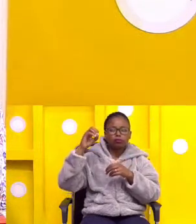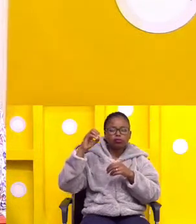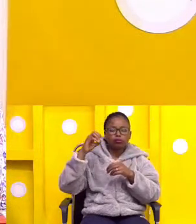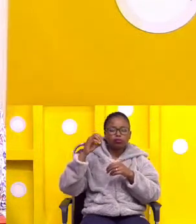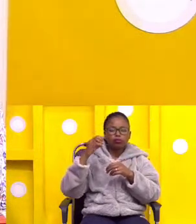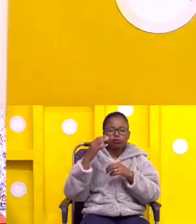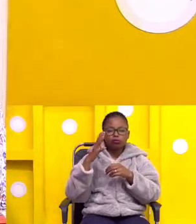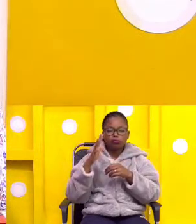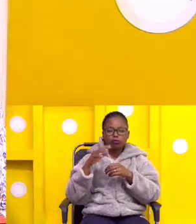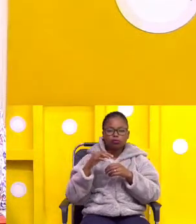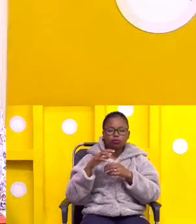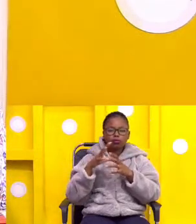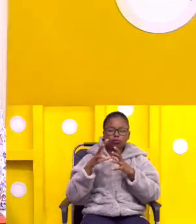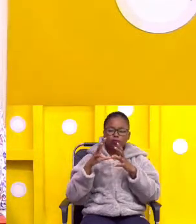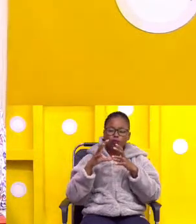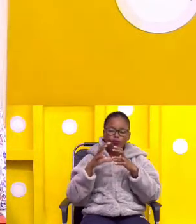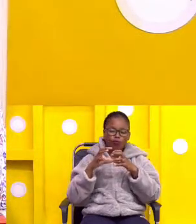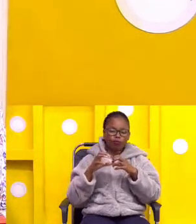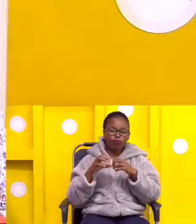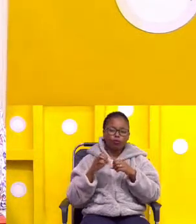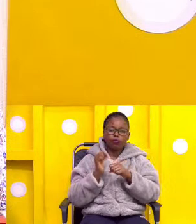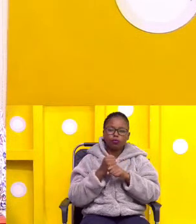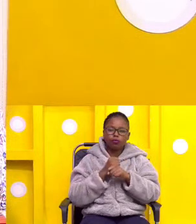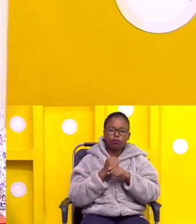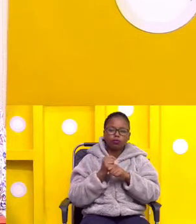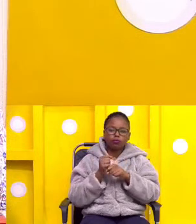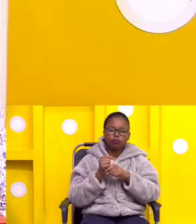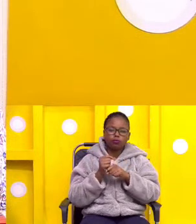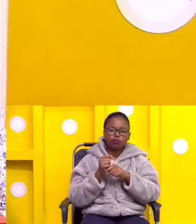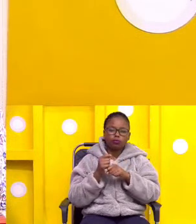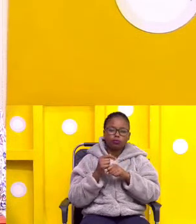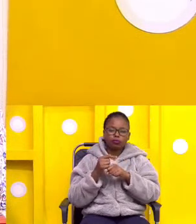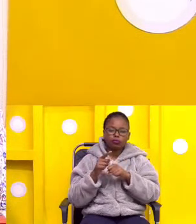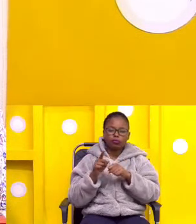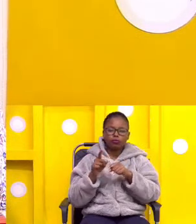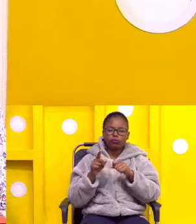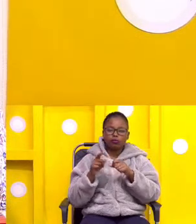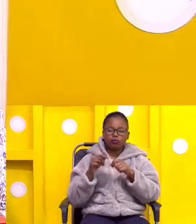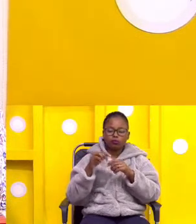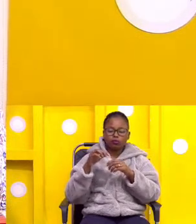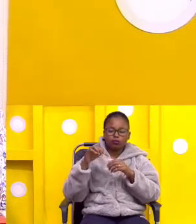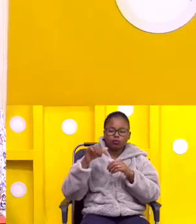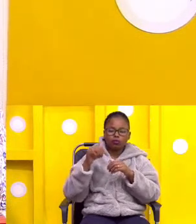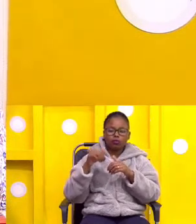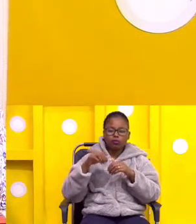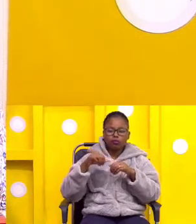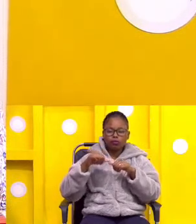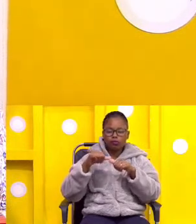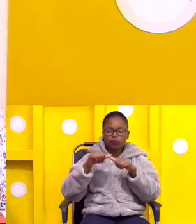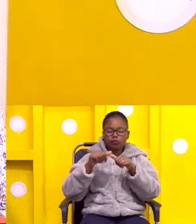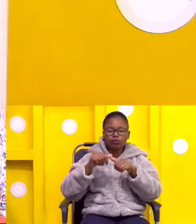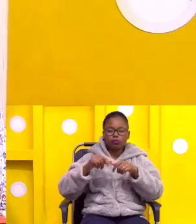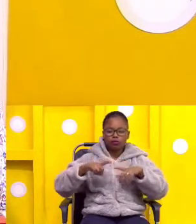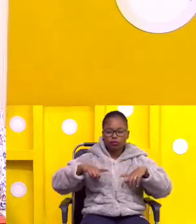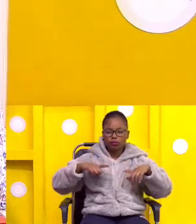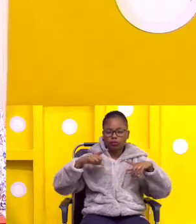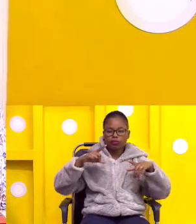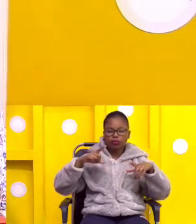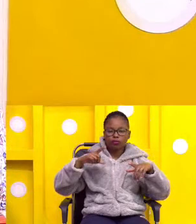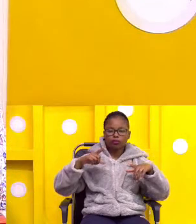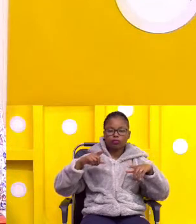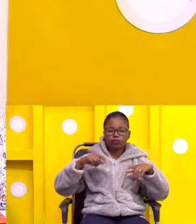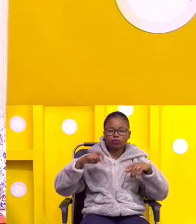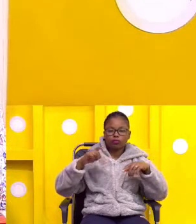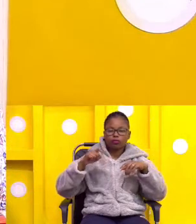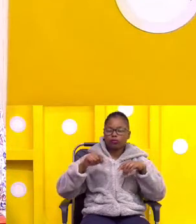Mutusi yodoge hoha. Noitha agole ya guwako. Lego tolare na iluru. Nalele muteta usio dole yodo